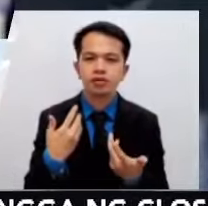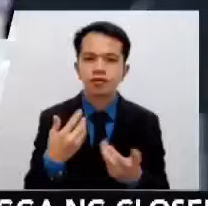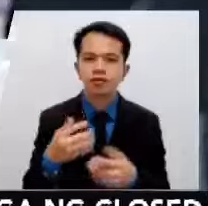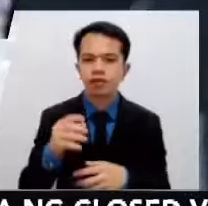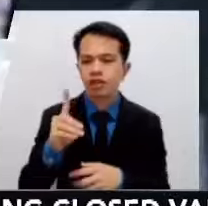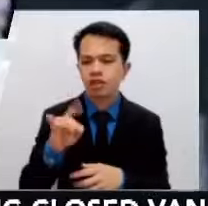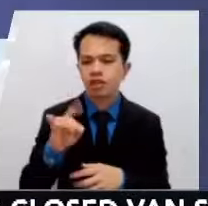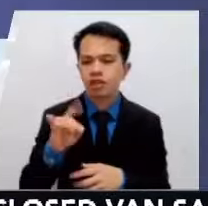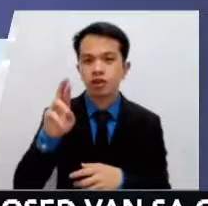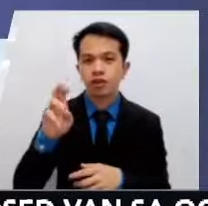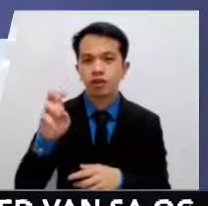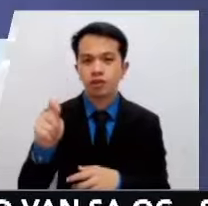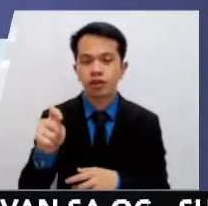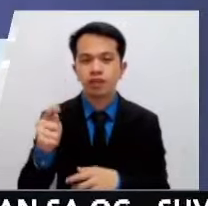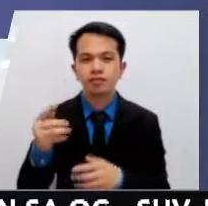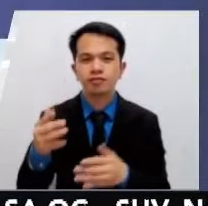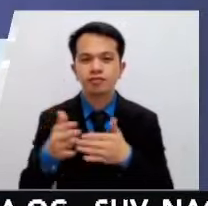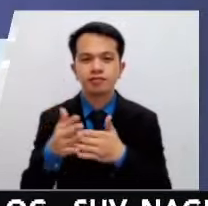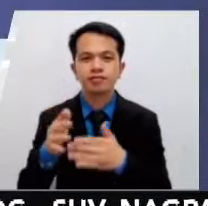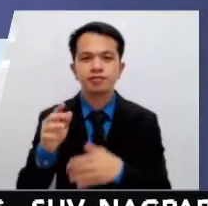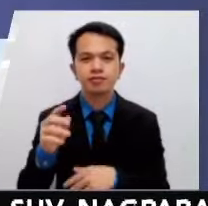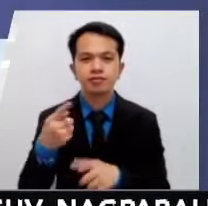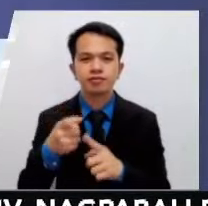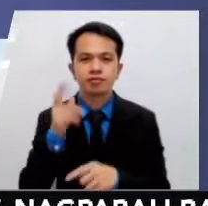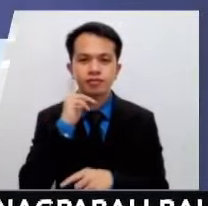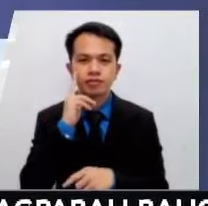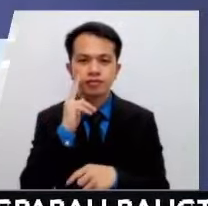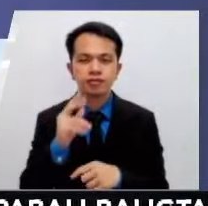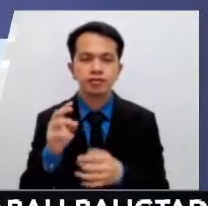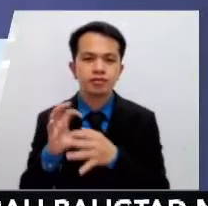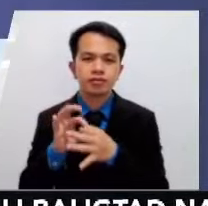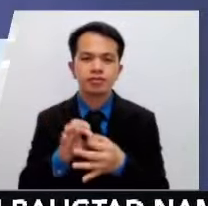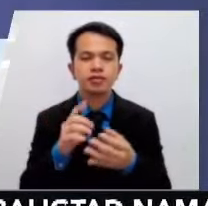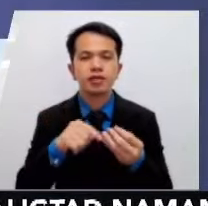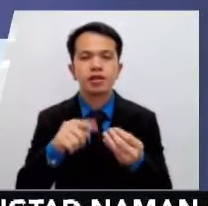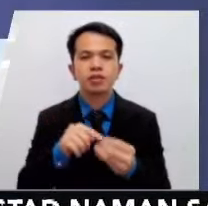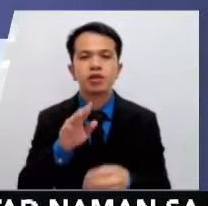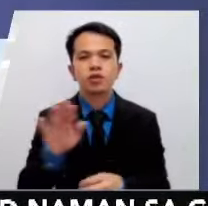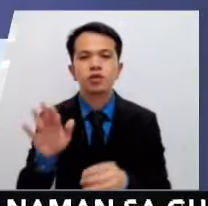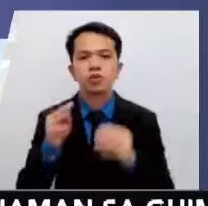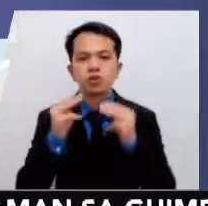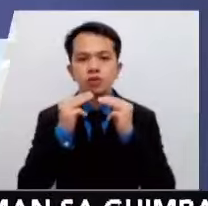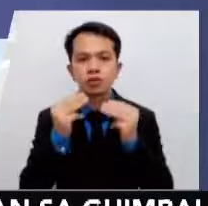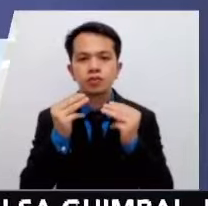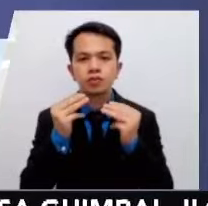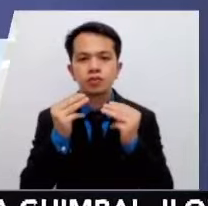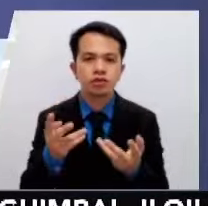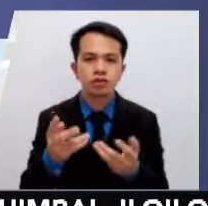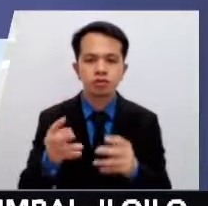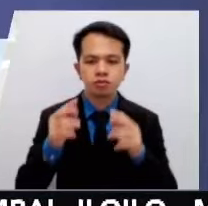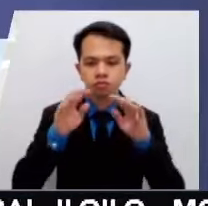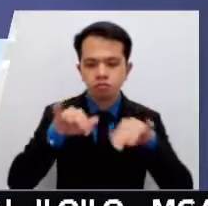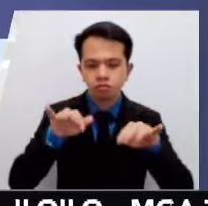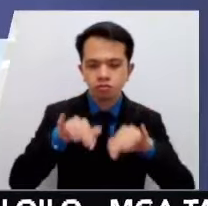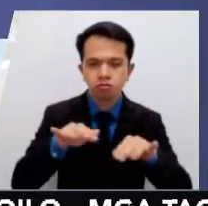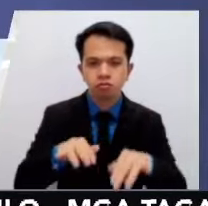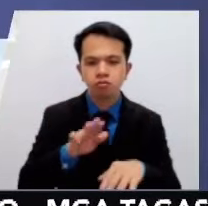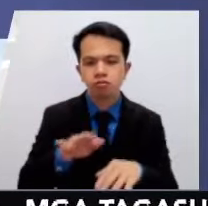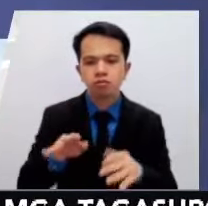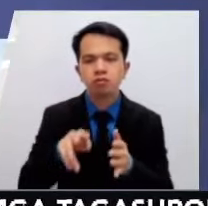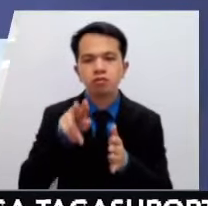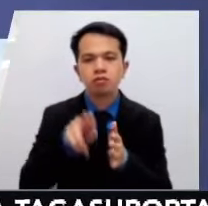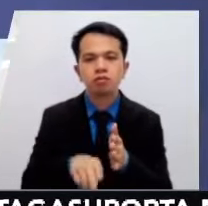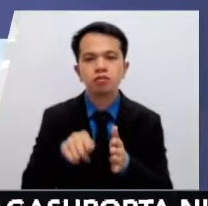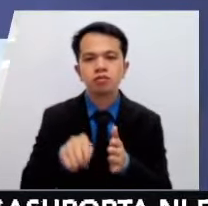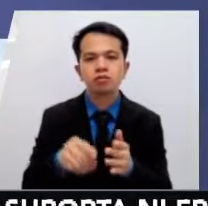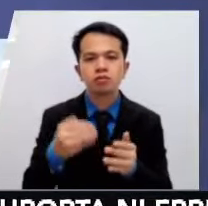Vice President Duterte. Kaugnay naman ito sa kanyang naging pahayag na huhukayin ang labi ni dating Pangulong Ferdinand